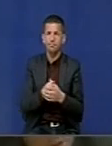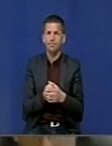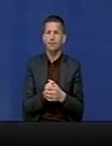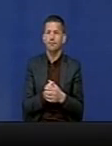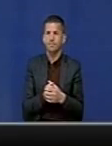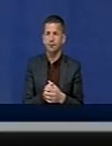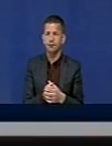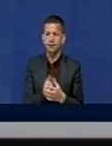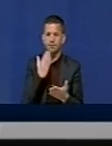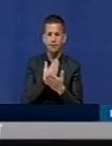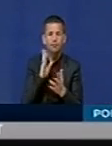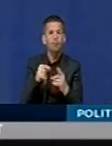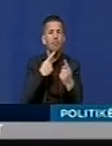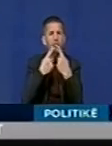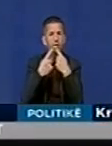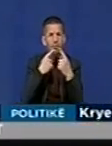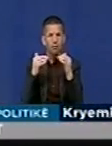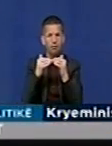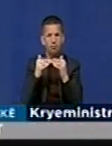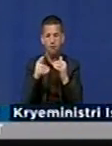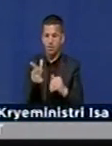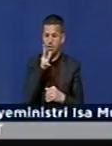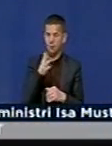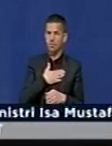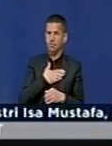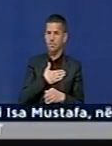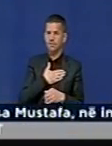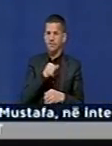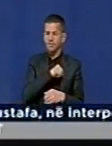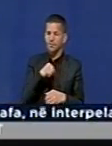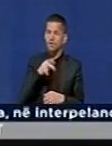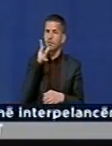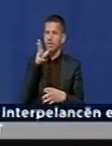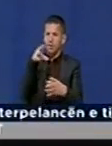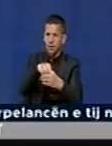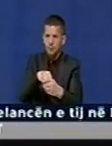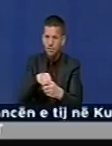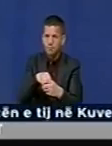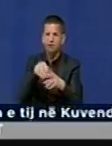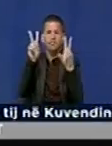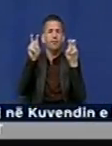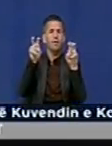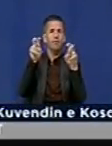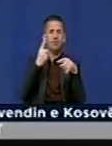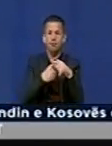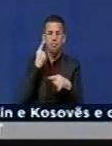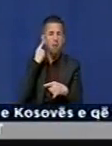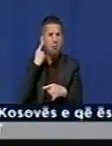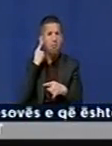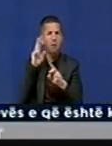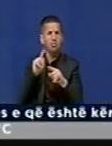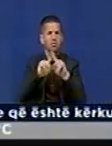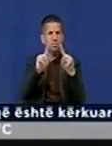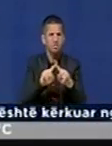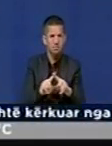ekzistu konsulta, po me kërkesën time, pra vetë kom kërku mu kysh në temë, se kom dëgju prej dishave që diçka po